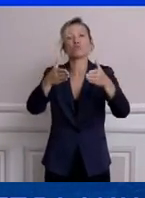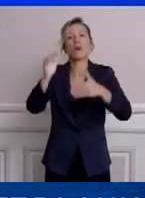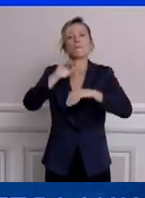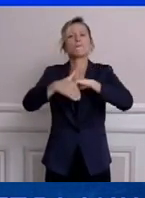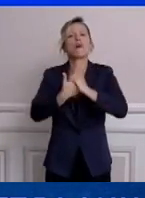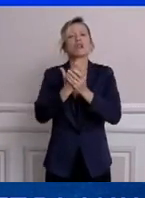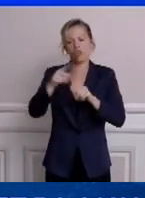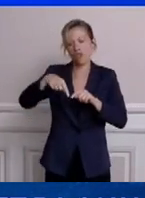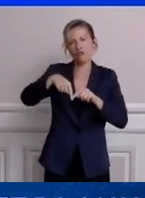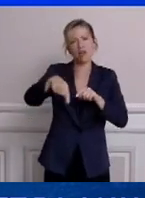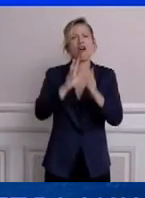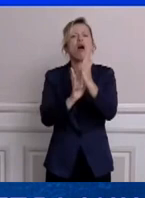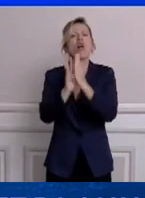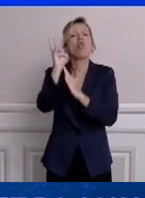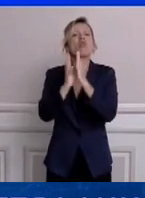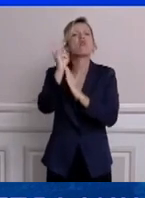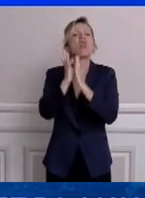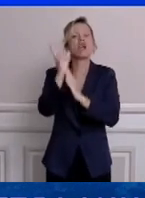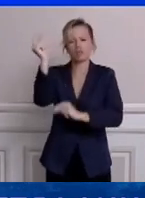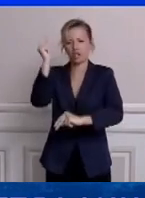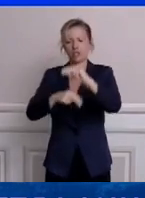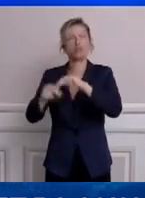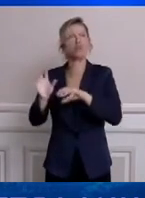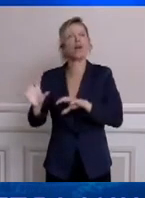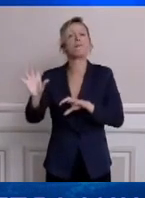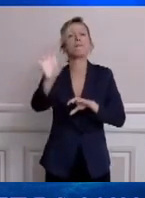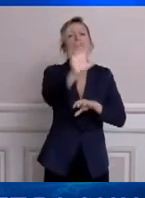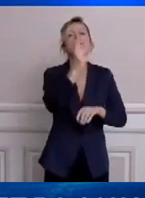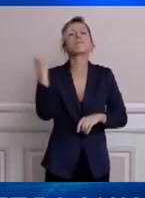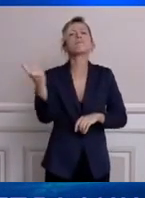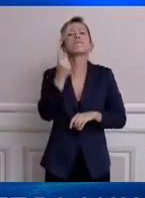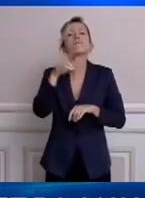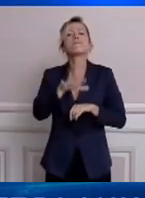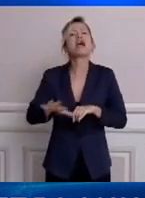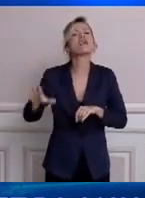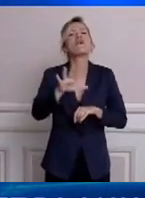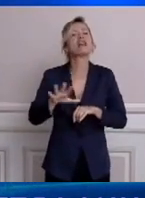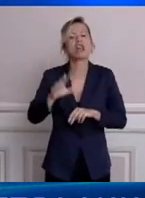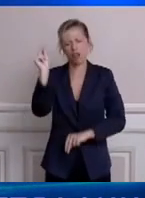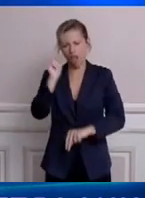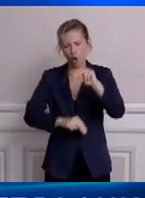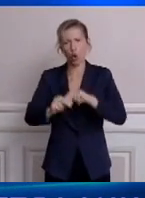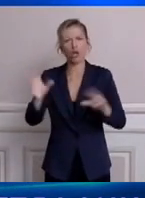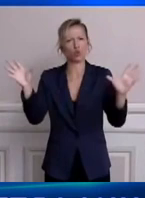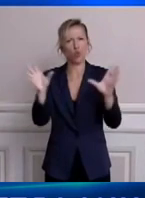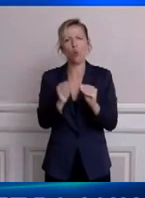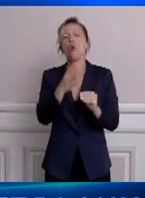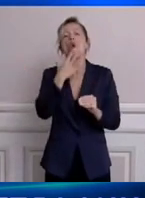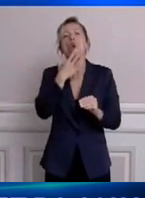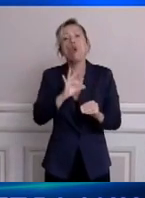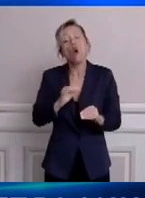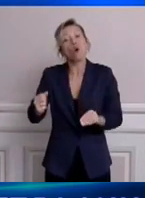εκλογικές αναμετρήσεις για την ανάδειξη των επόμενων περιφερειαρχών. Και αυτό το κάνουμε διότι θεωρούμε